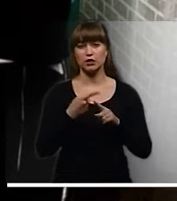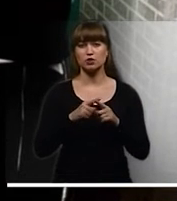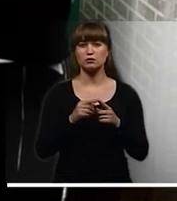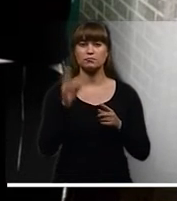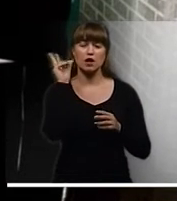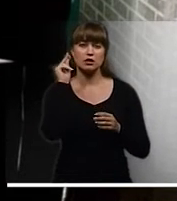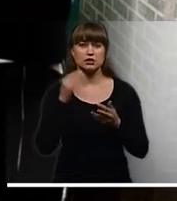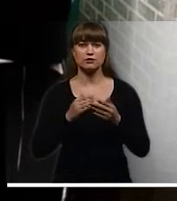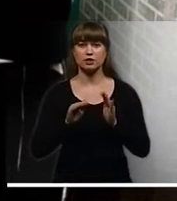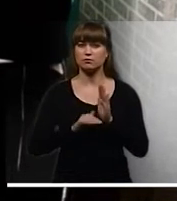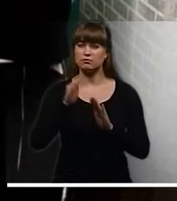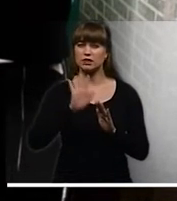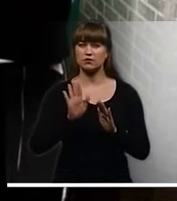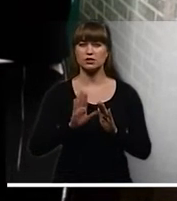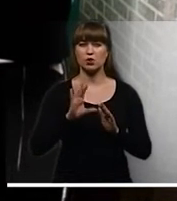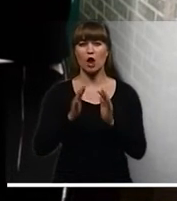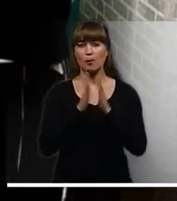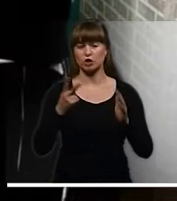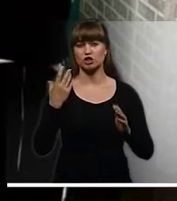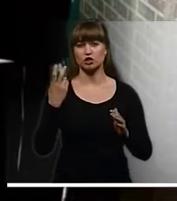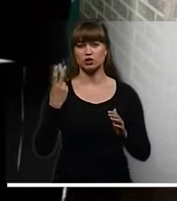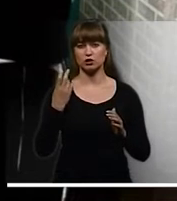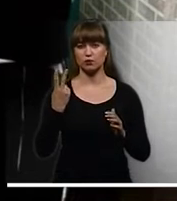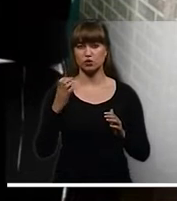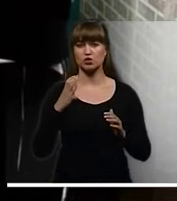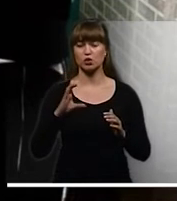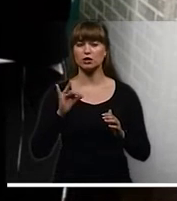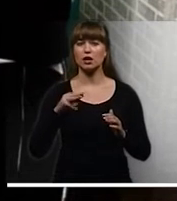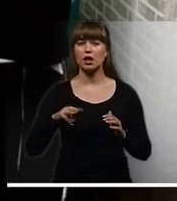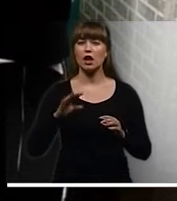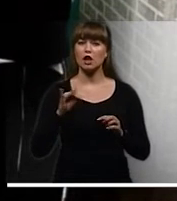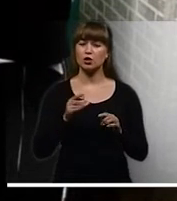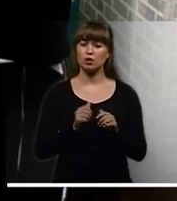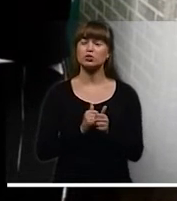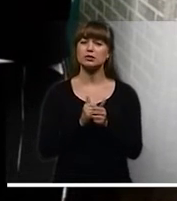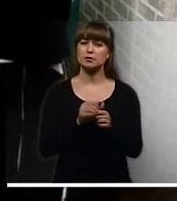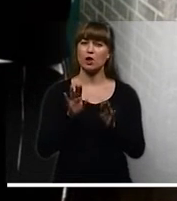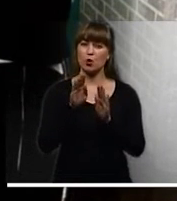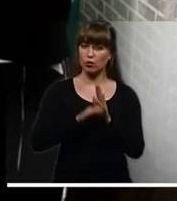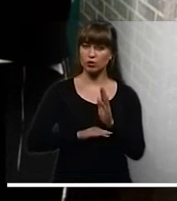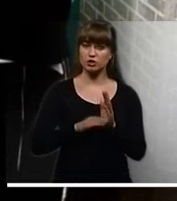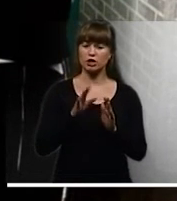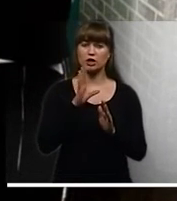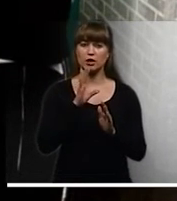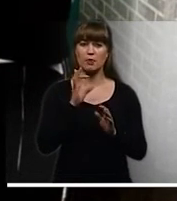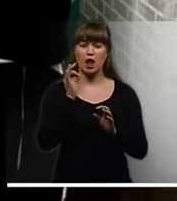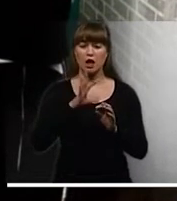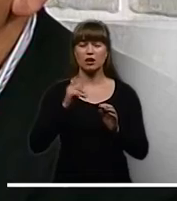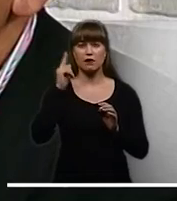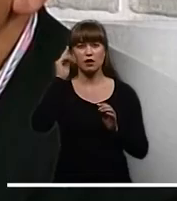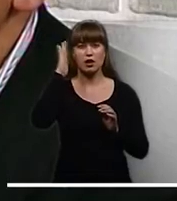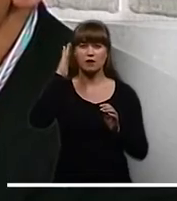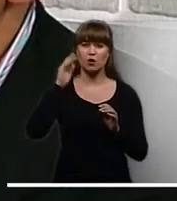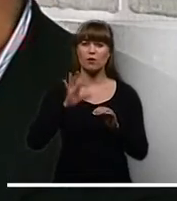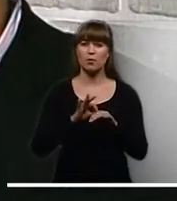Ну, цифры даже не только резкое, но очень высокое, больше 200, но которое сопровождается при этом ухудшением кровоснабжения или